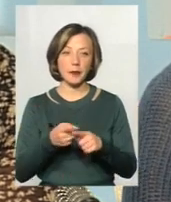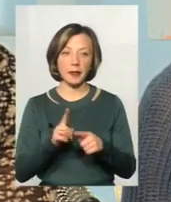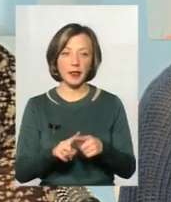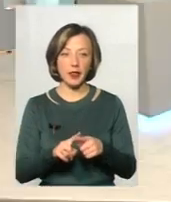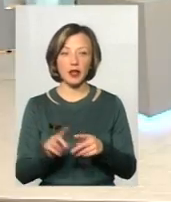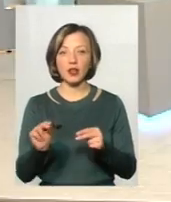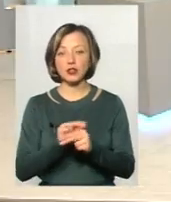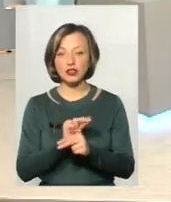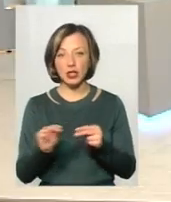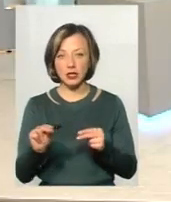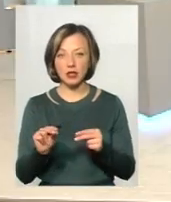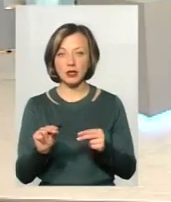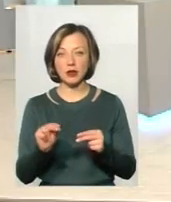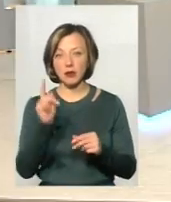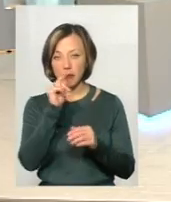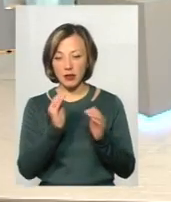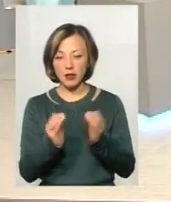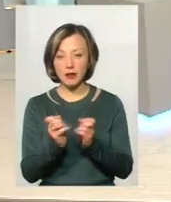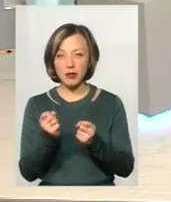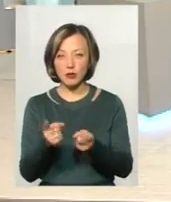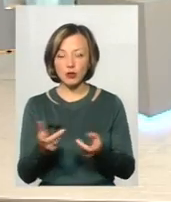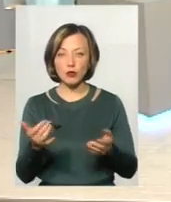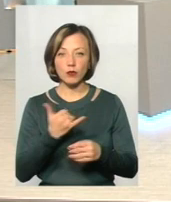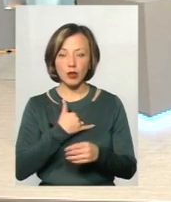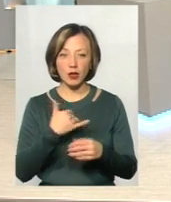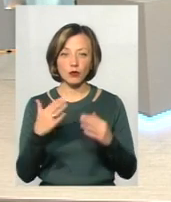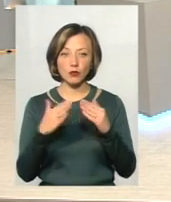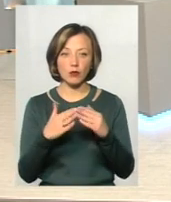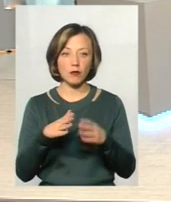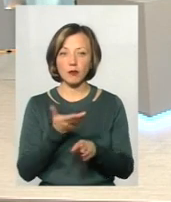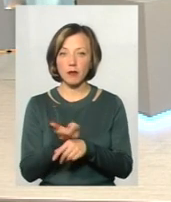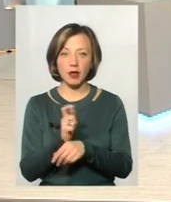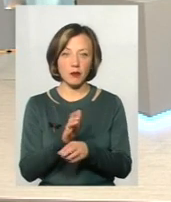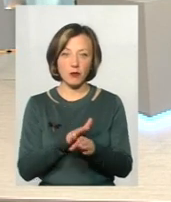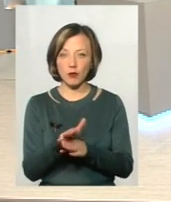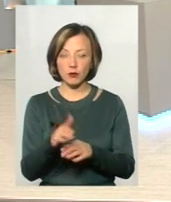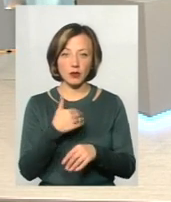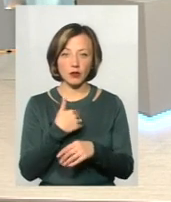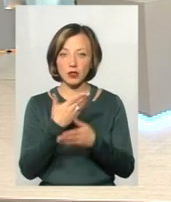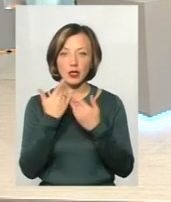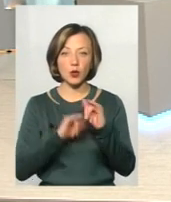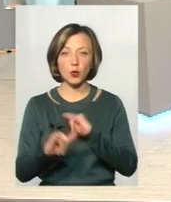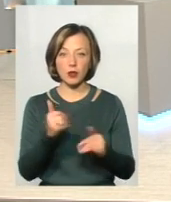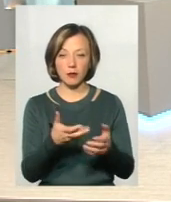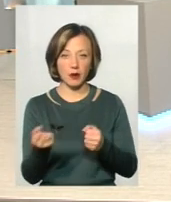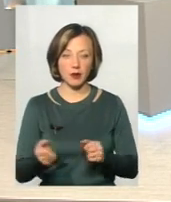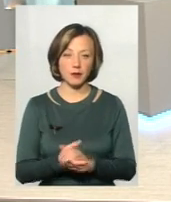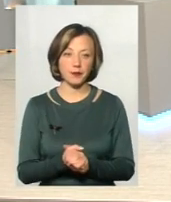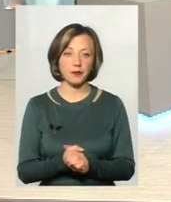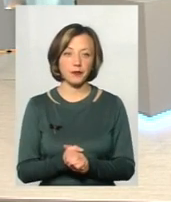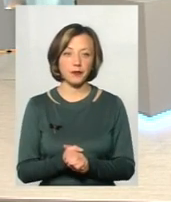место, лечение, малышни подброшенные, которые у меня дом уже просто переполнен животными, мне уже некуда брать.